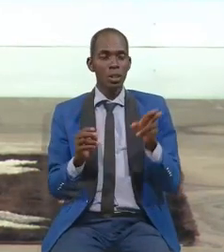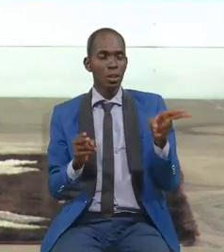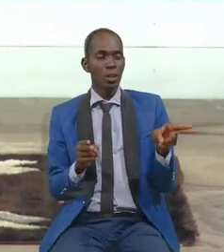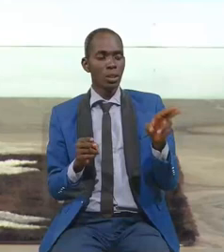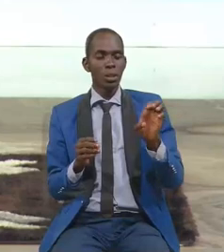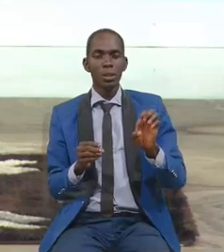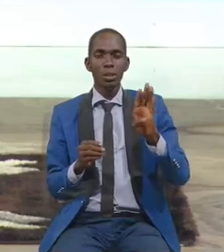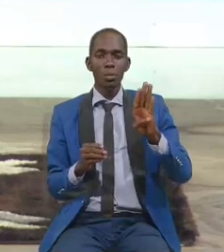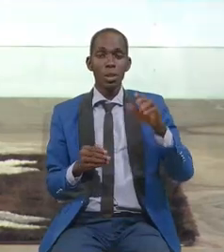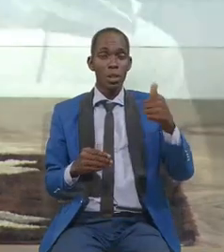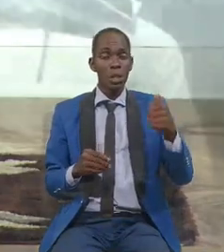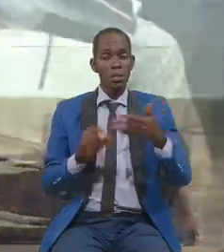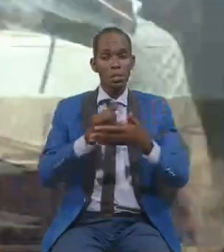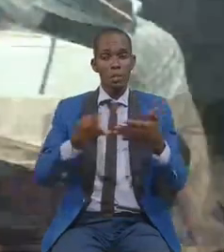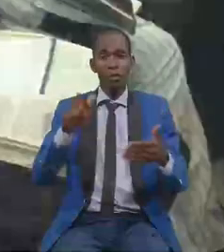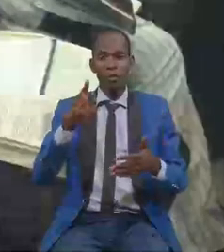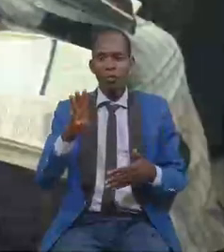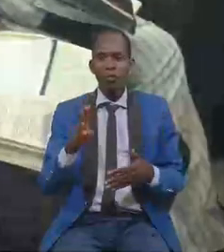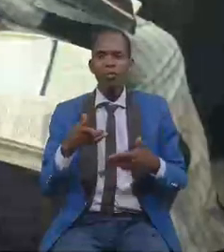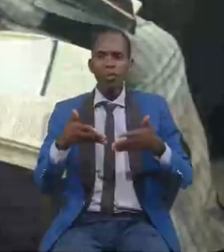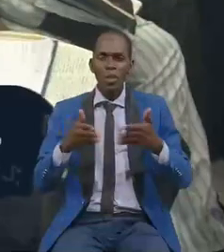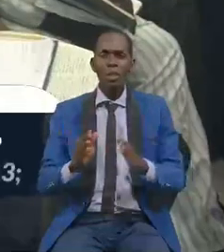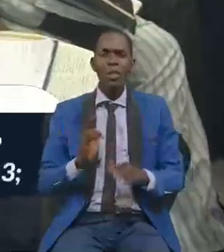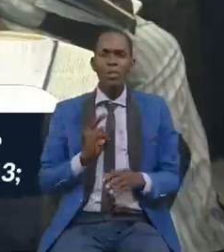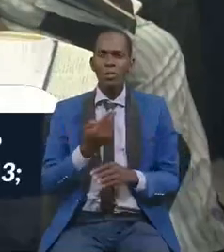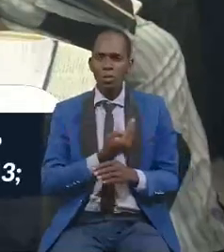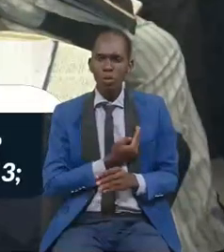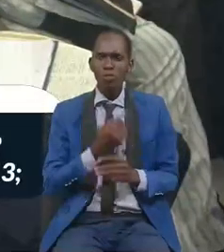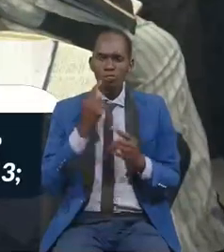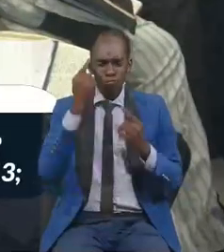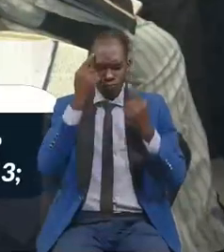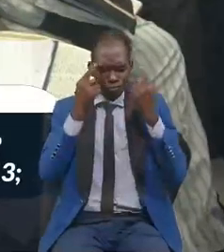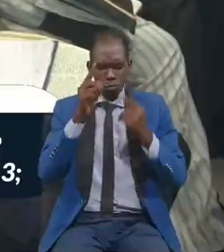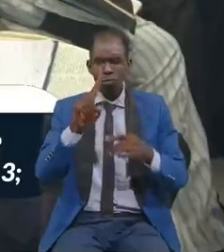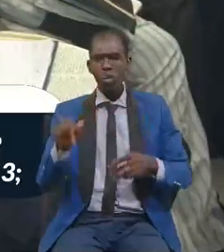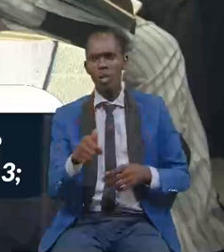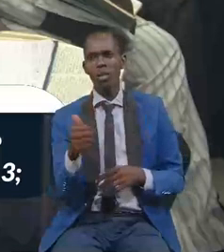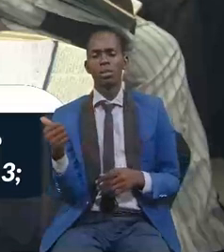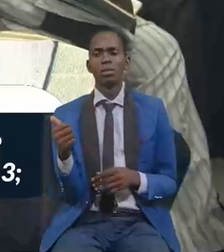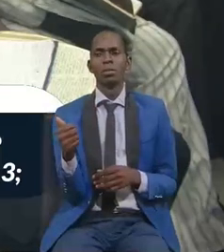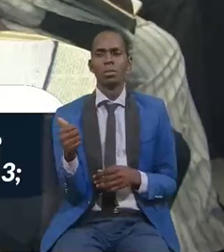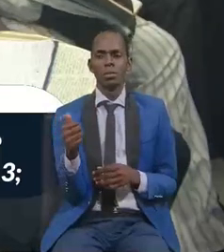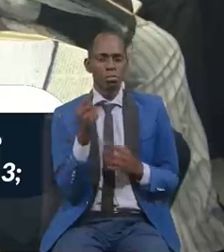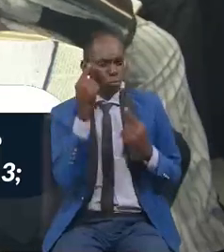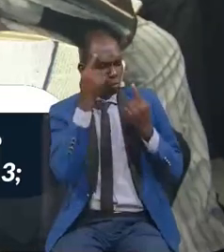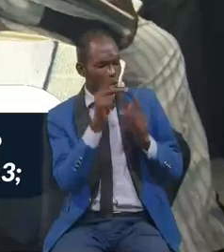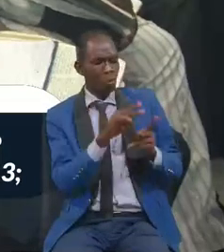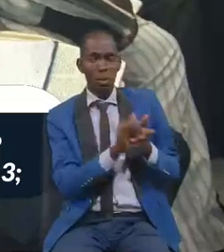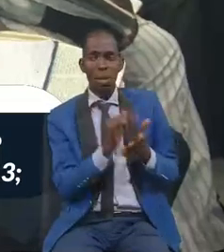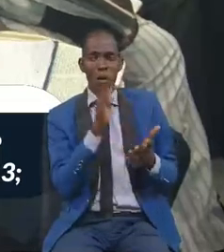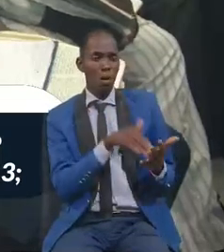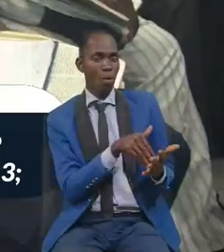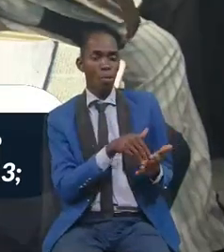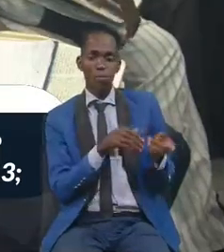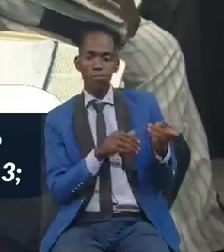24, veillons les uns sur les autres. Considérez ceux qui sont faibles, considérez ceux